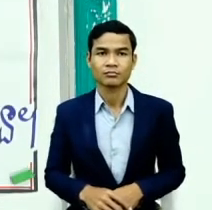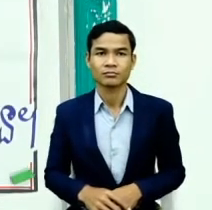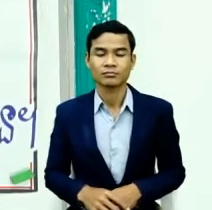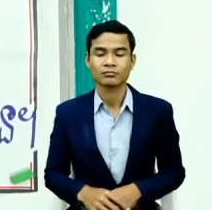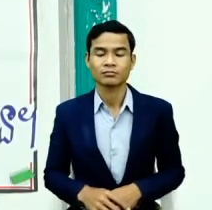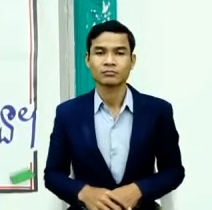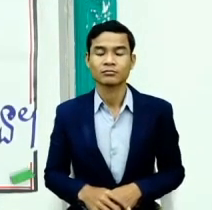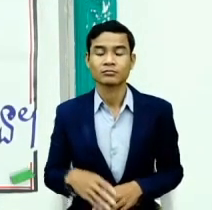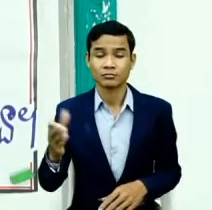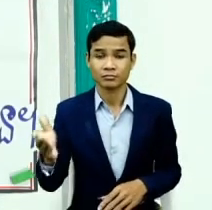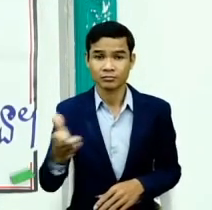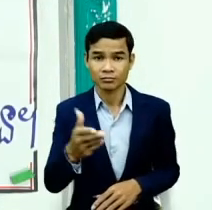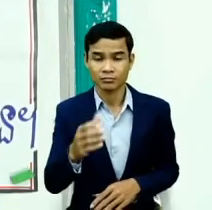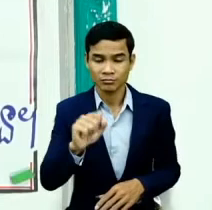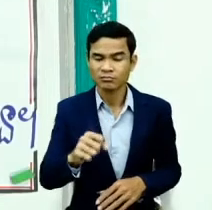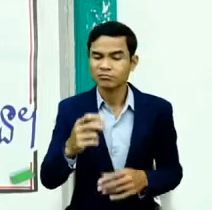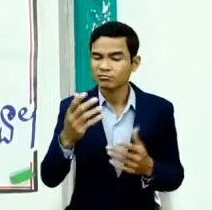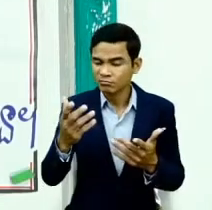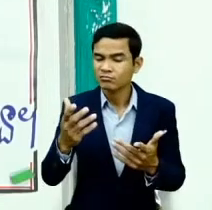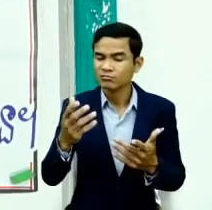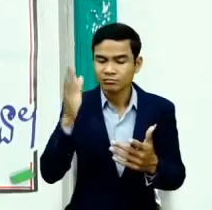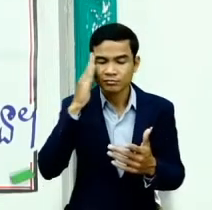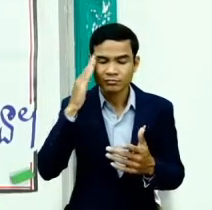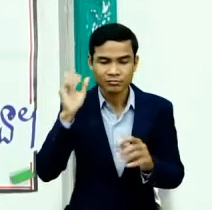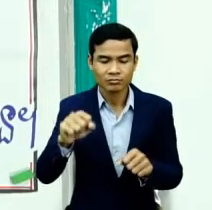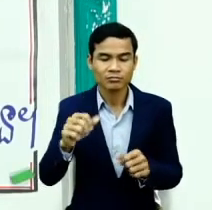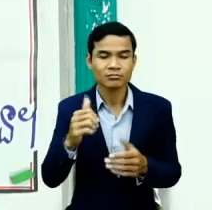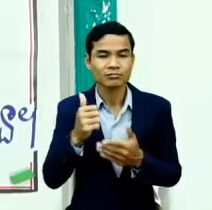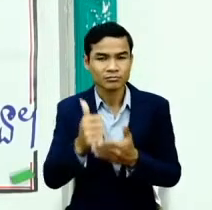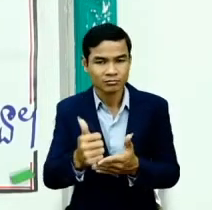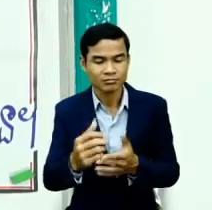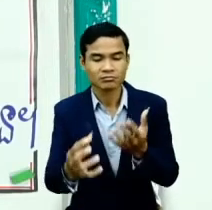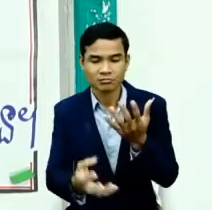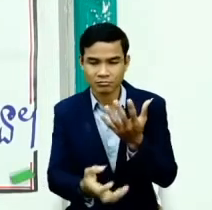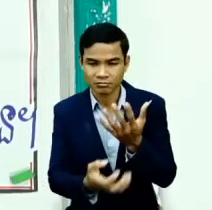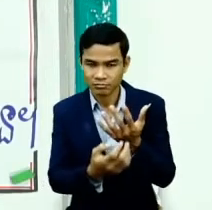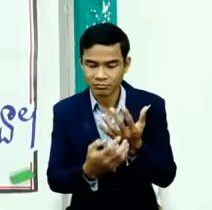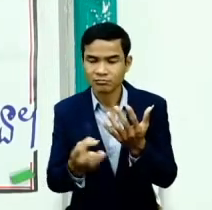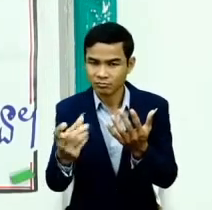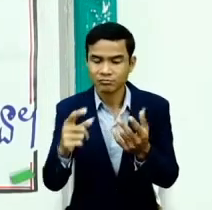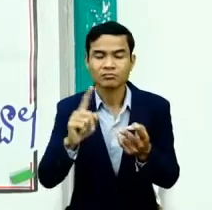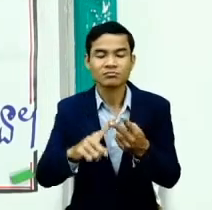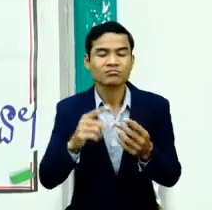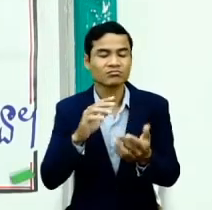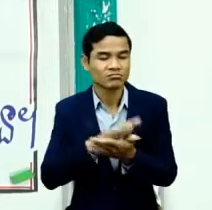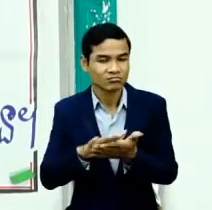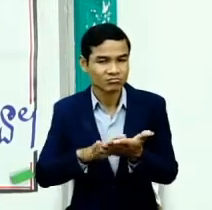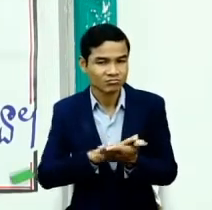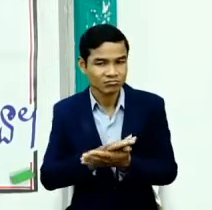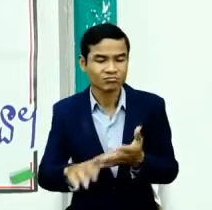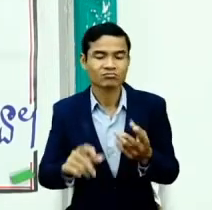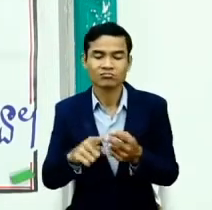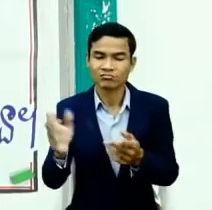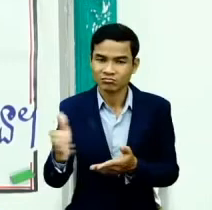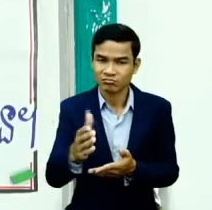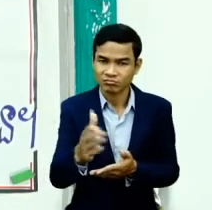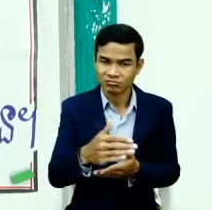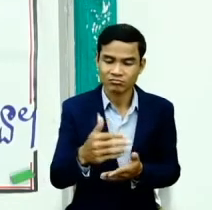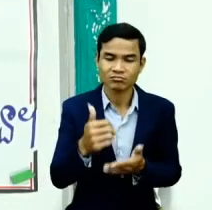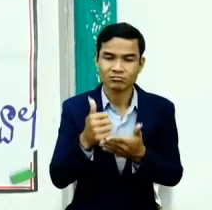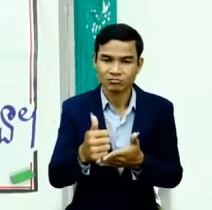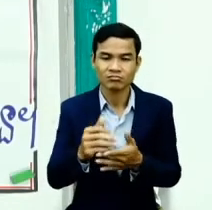cha con class cho bà chia cha chui đảm bài chui liền chan chui bọc te chui